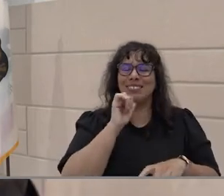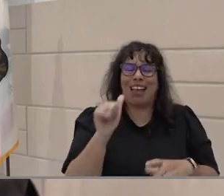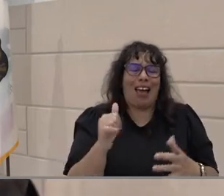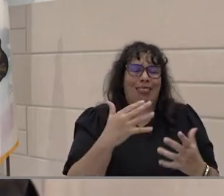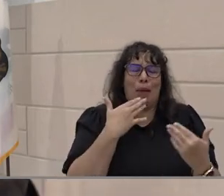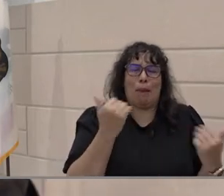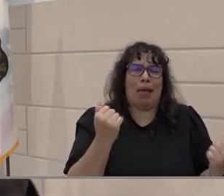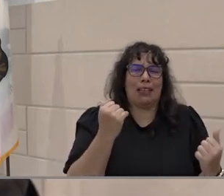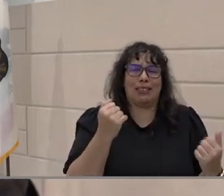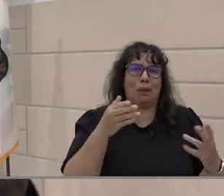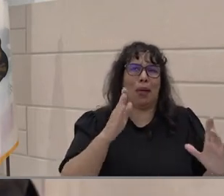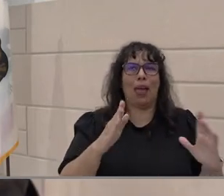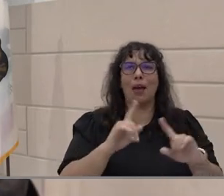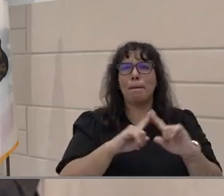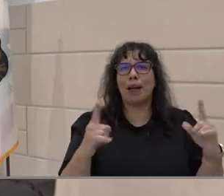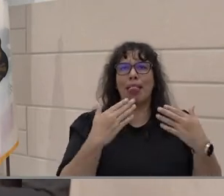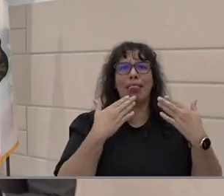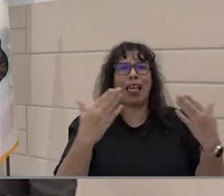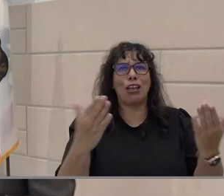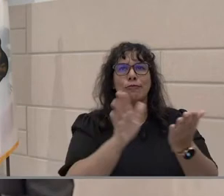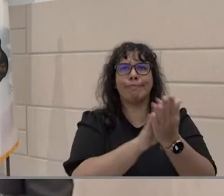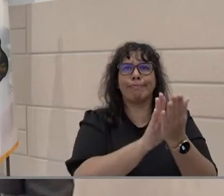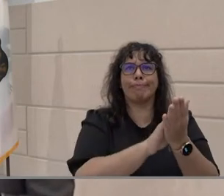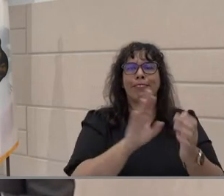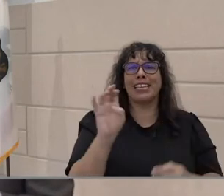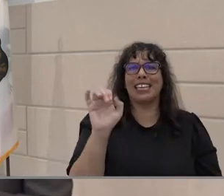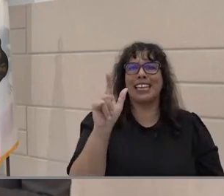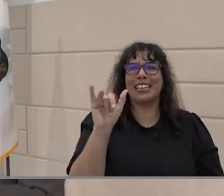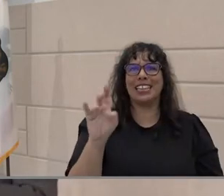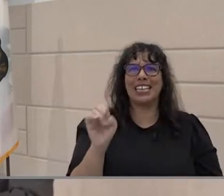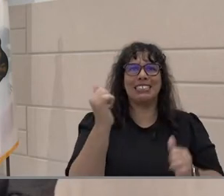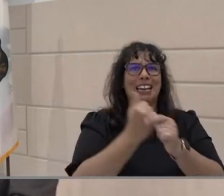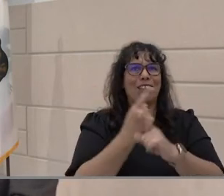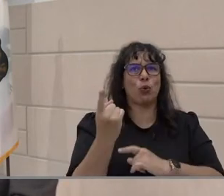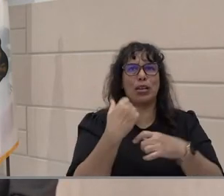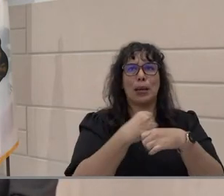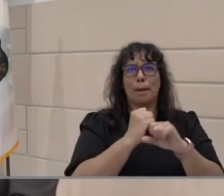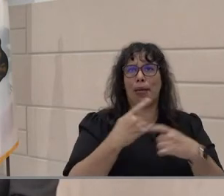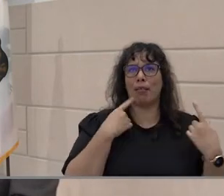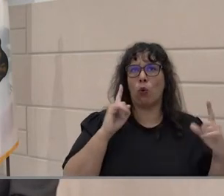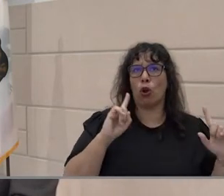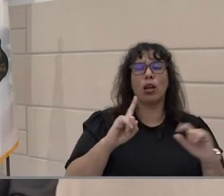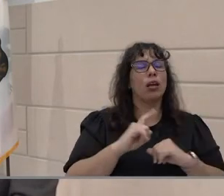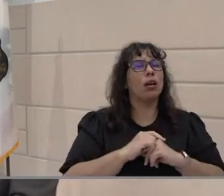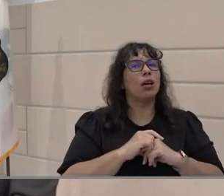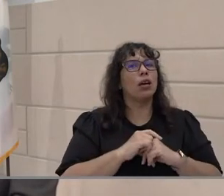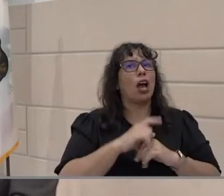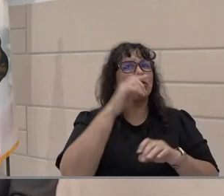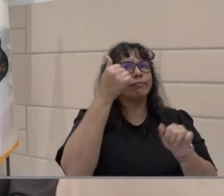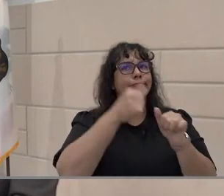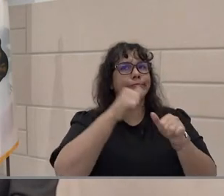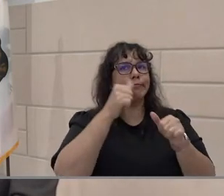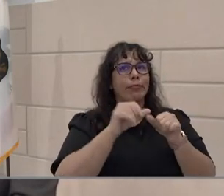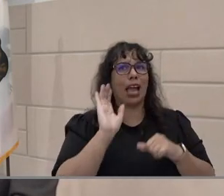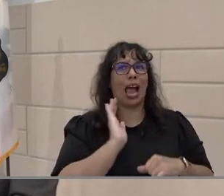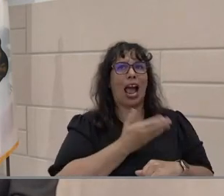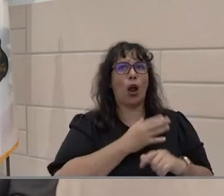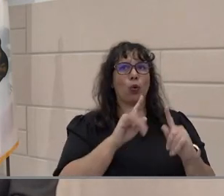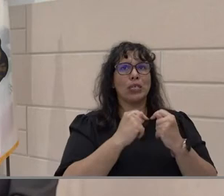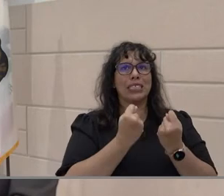ដនេះហើយមិនត្រឹមតែប៉ុណ្្នឹងយើងពួកគេត្រូវបានប្រុងប្រៀបក្នុងការរៀបចំធ្វើយ៉ាងម៉េចឲ្យអ្នកក្រៅមកឆែកពិនិត្យ